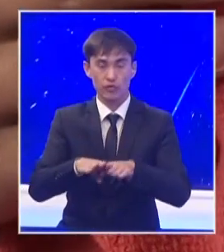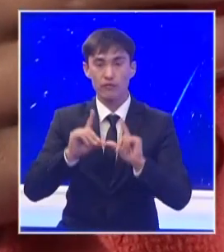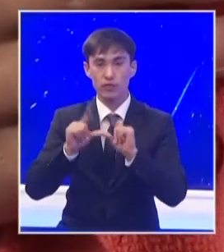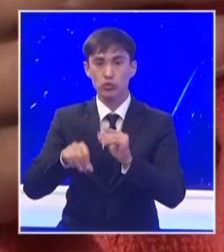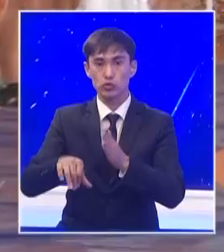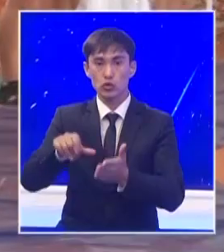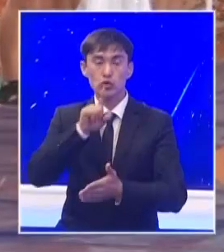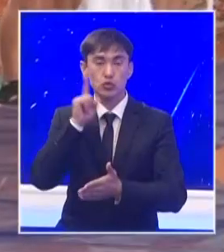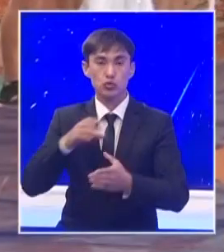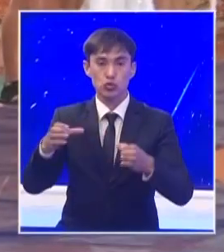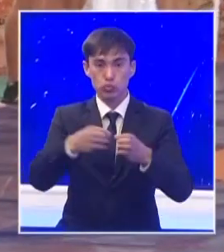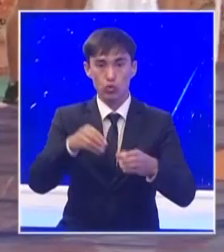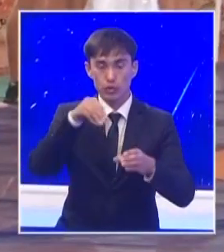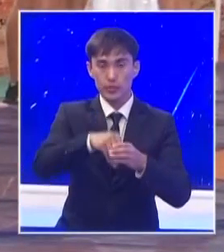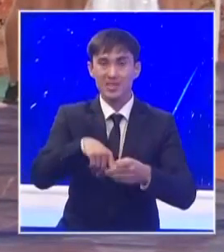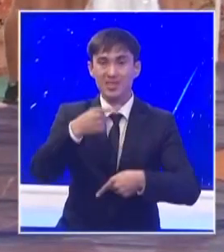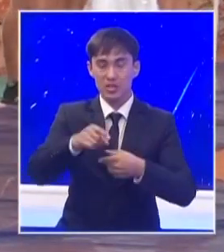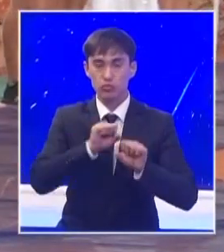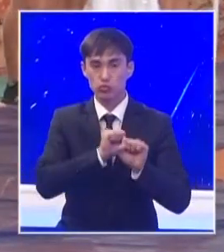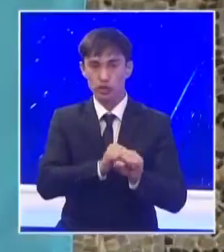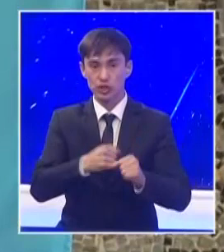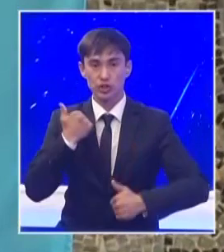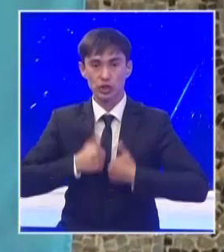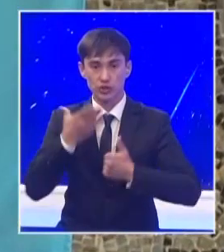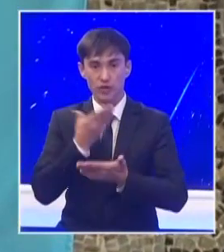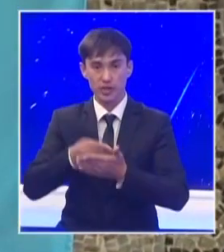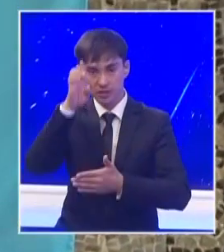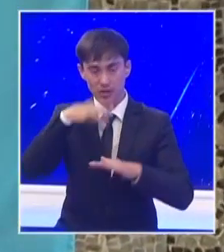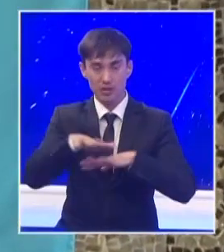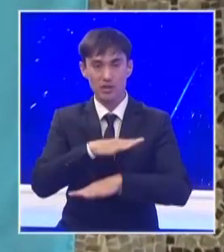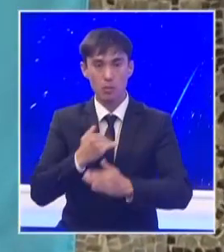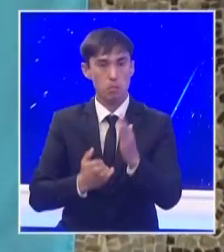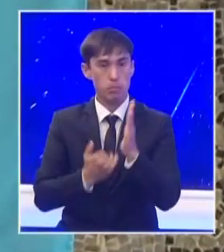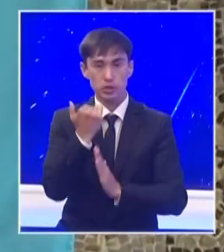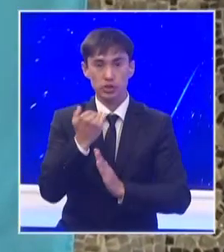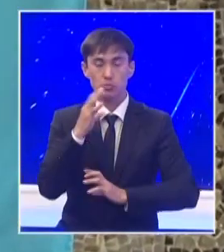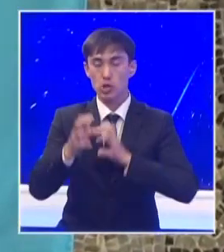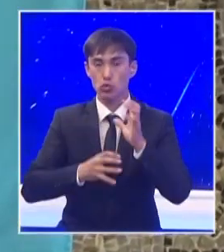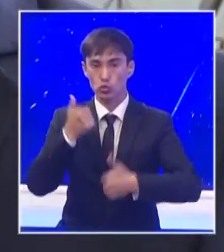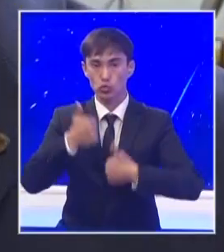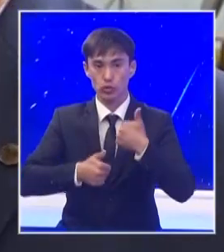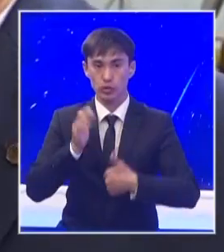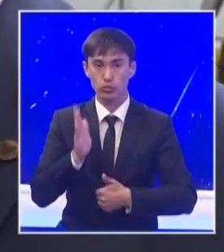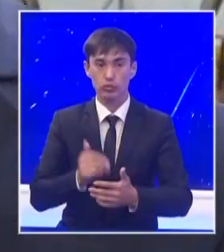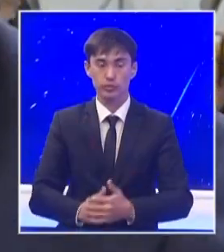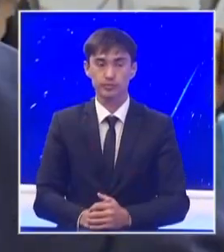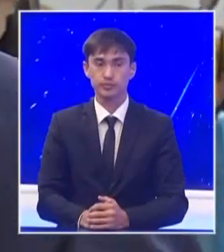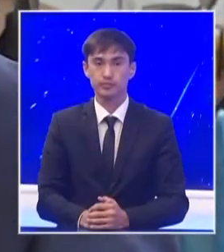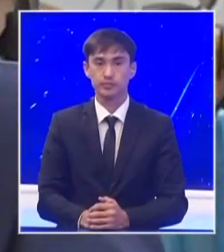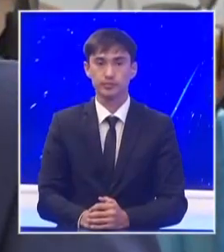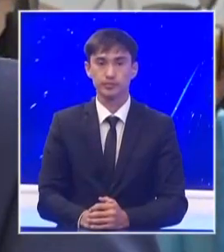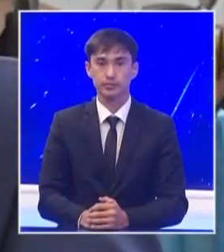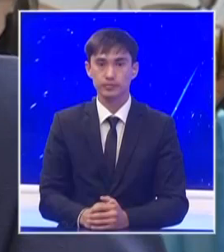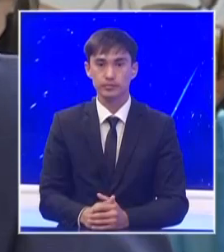состав юношеской сборной. Они будут и дальше защищать честь своей страны на самых престижных международных турнирах.